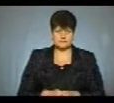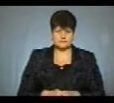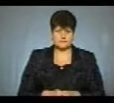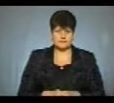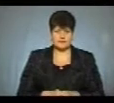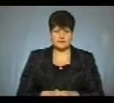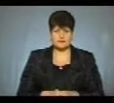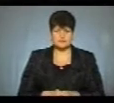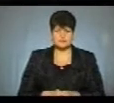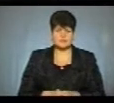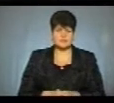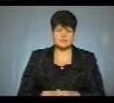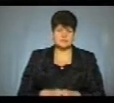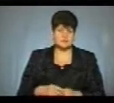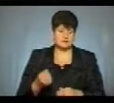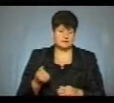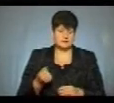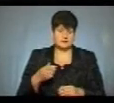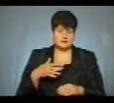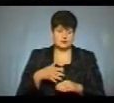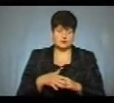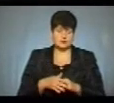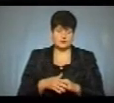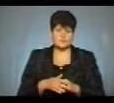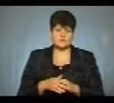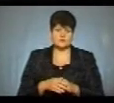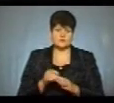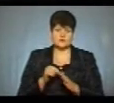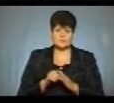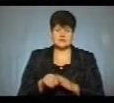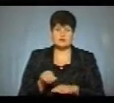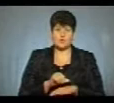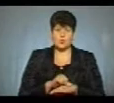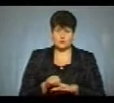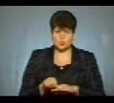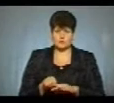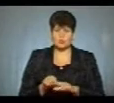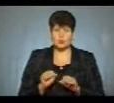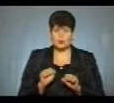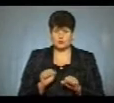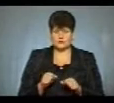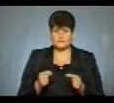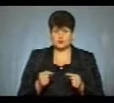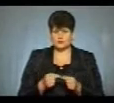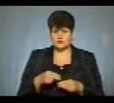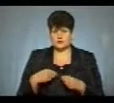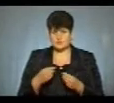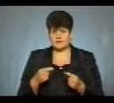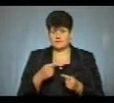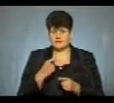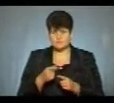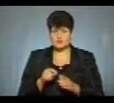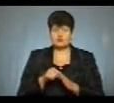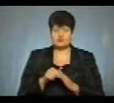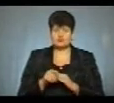Я, на жаль, не чітко чую ваше запитання, але почув слово «за кордон», то, можливо, я чітко дам відповідь, можливо, ні. Але